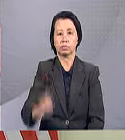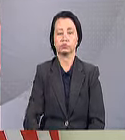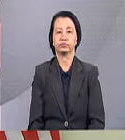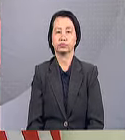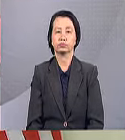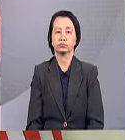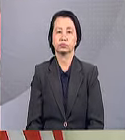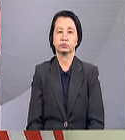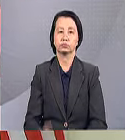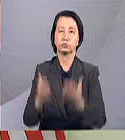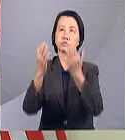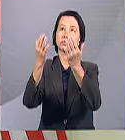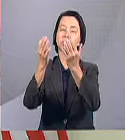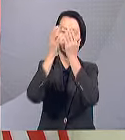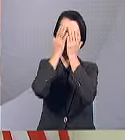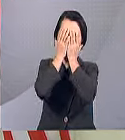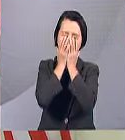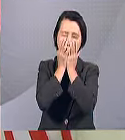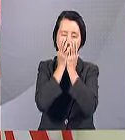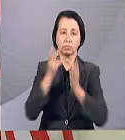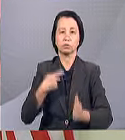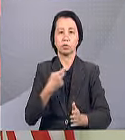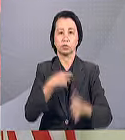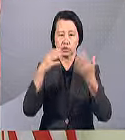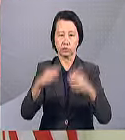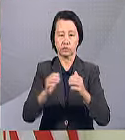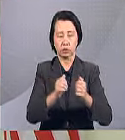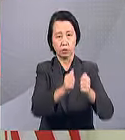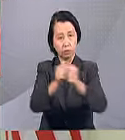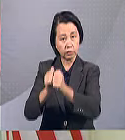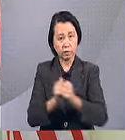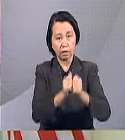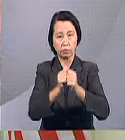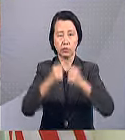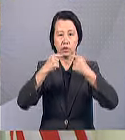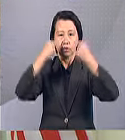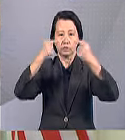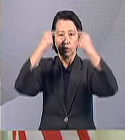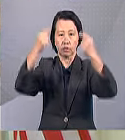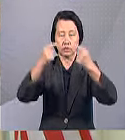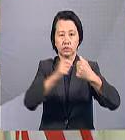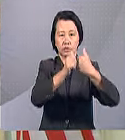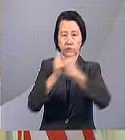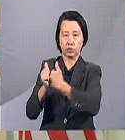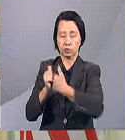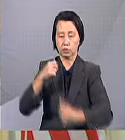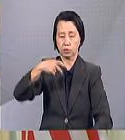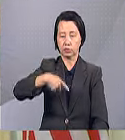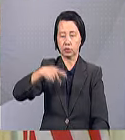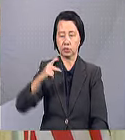Alhamdulillah, kita telah bersama-sama berjaya menharungi perintah kawalan pergerakan